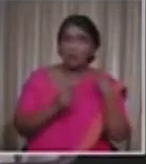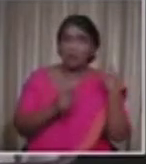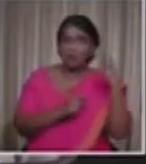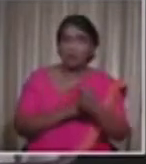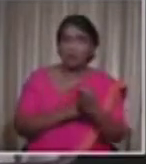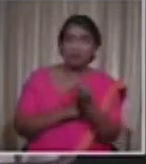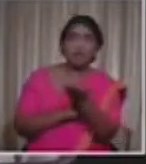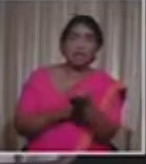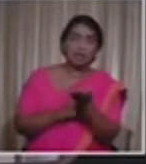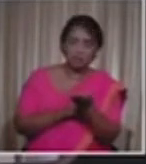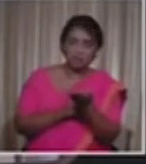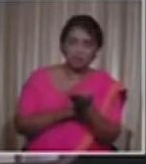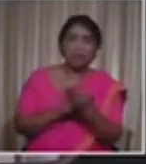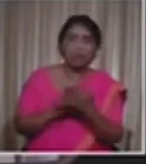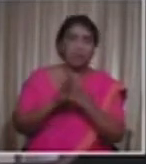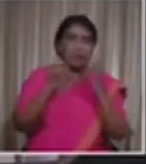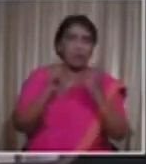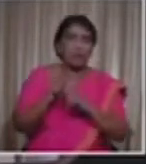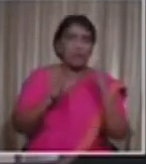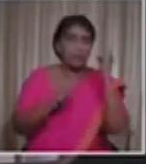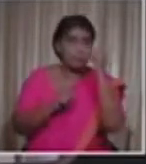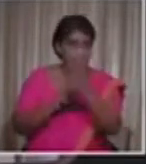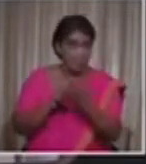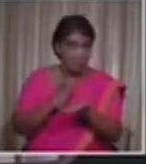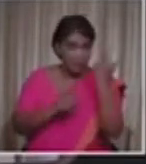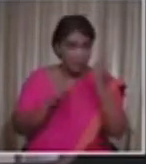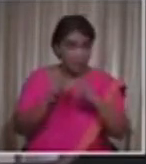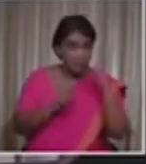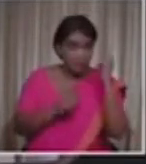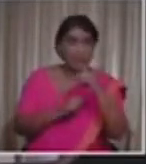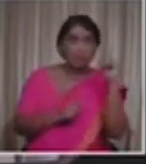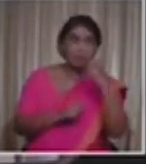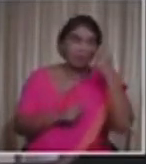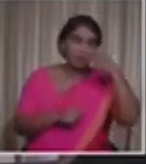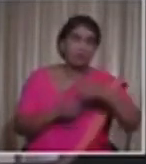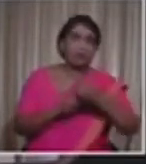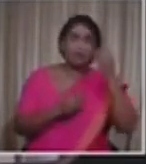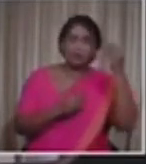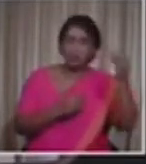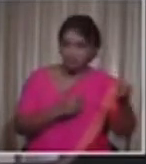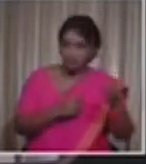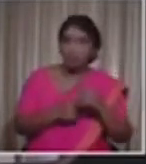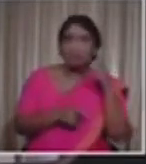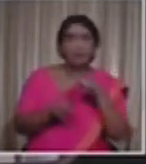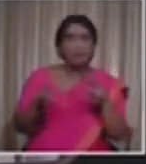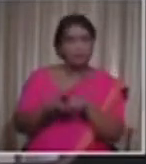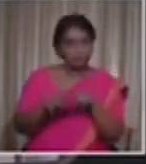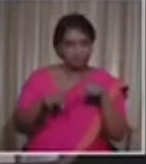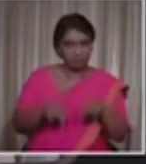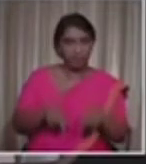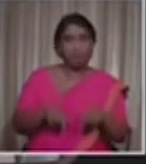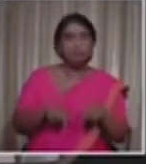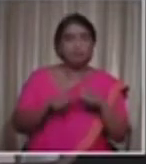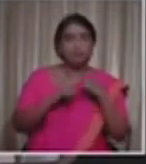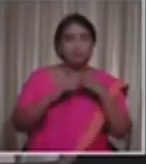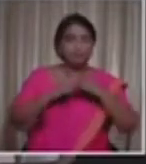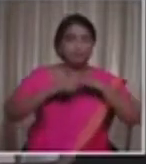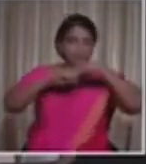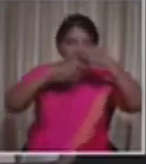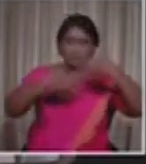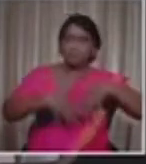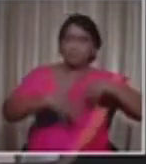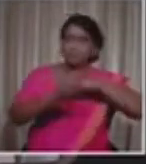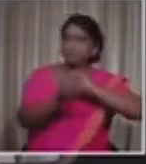සල්ලි ඉල්ලනවා. ඉතින් වැඩියෙන් සල්ලි දෙන එක්කෙනාටයි පළවෙනියෙන්ම බවුසර් දීලා තියෙන්නේ. ඒකයි මේවැයි ආයතන ප්‍රතිව්‍යුහගත කරන්න